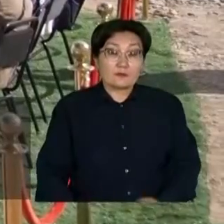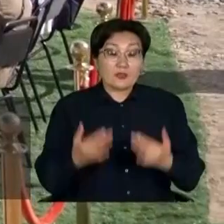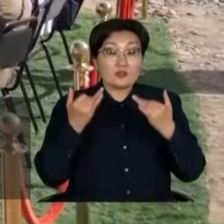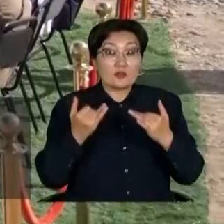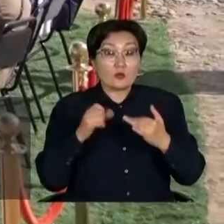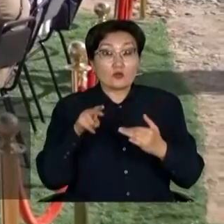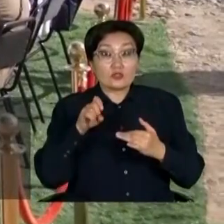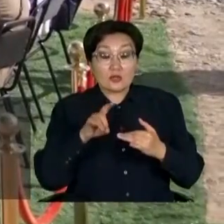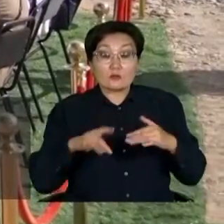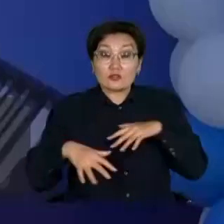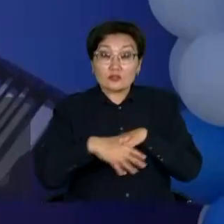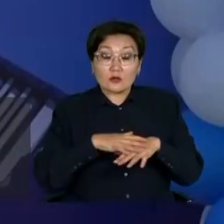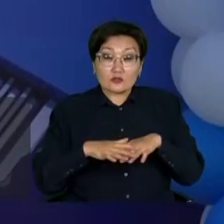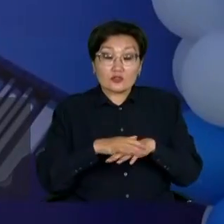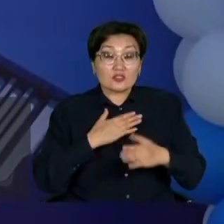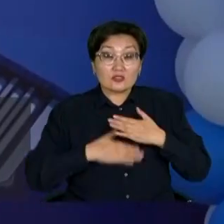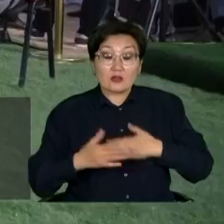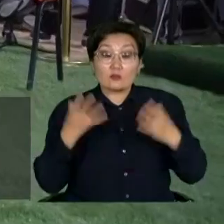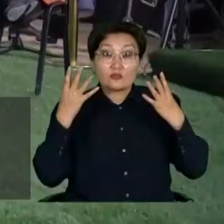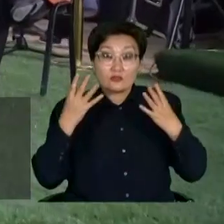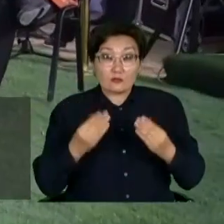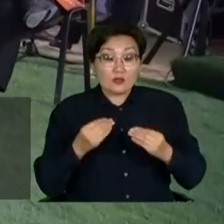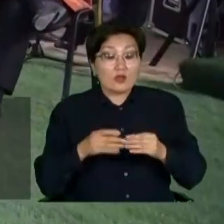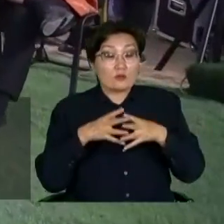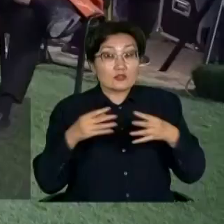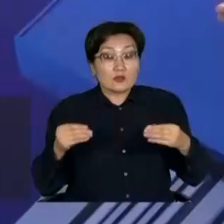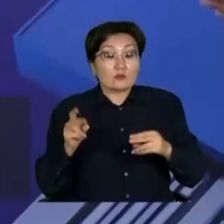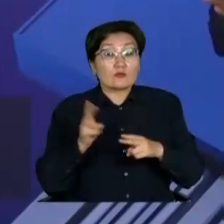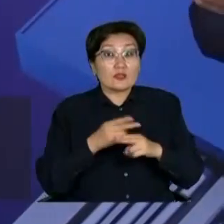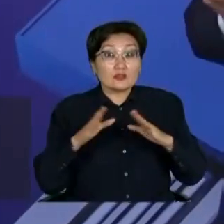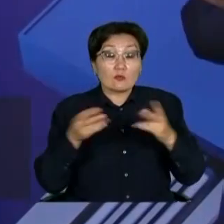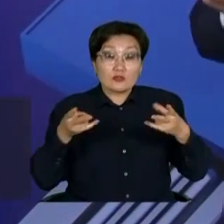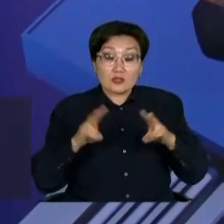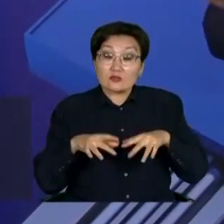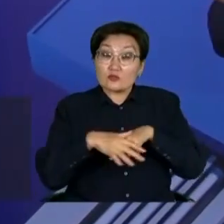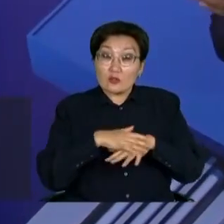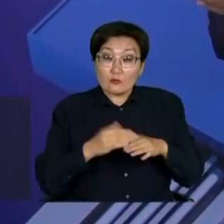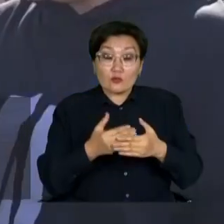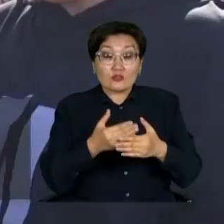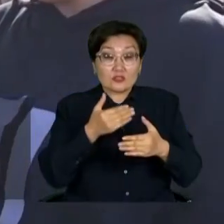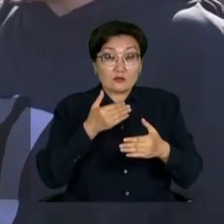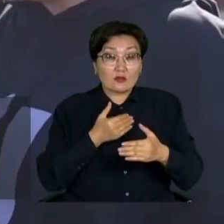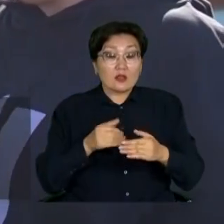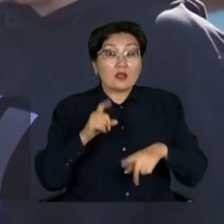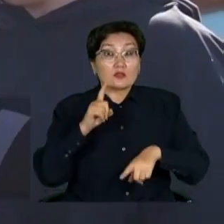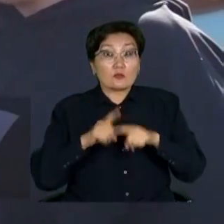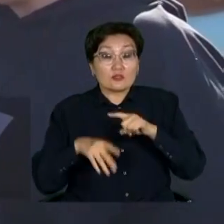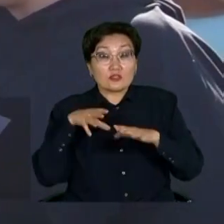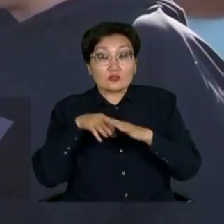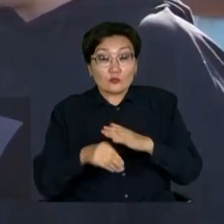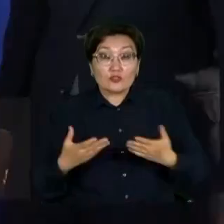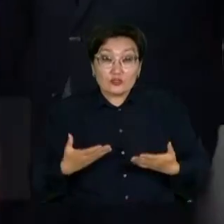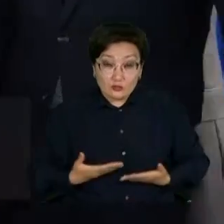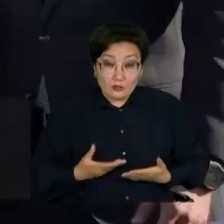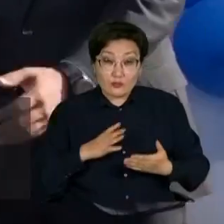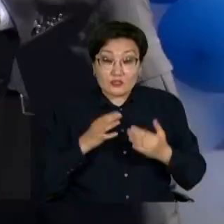Бүгін құлсарлықтар үшін ақтүйенің қарны жарылған күн. Көктемде баспанасын су басқан тұрғындар бұған дейін ағайын думаның үйін жағалап